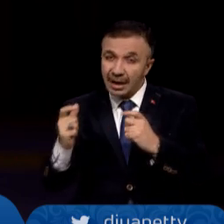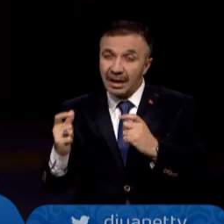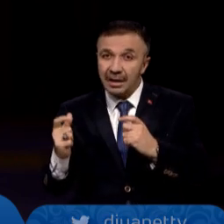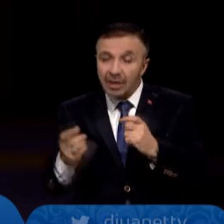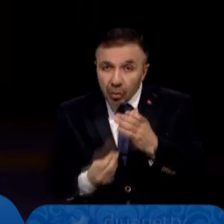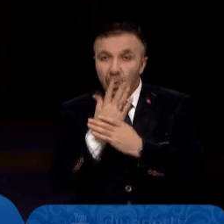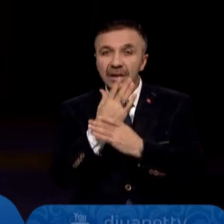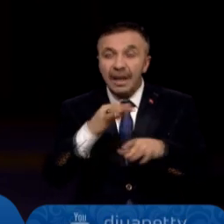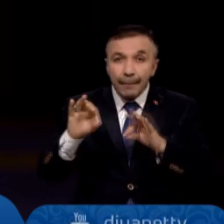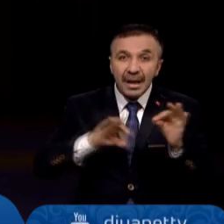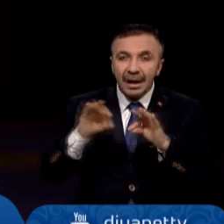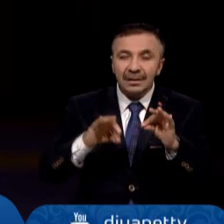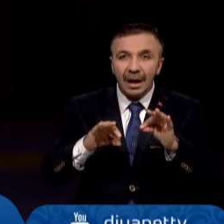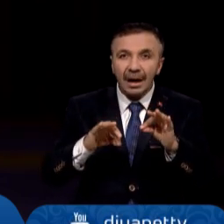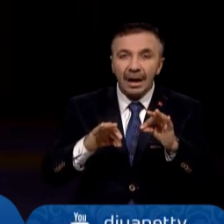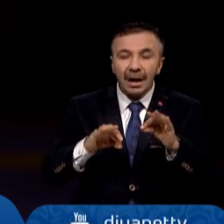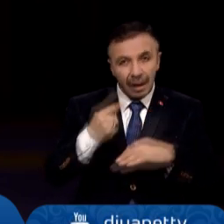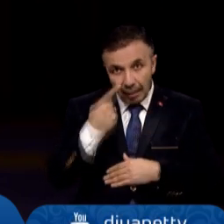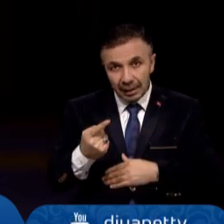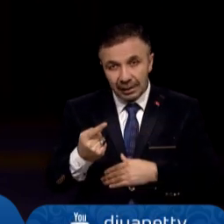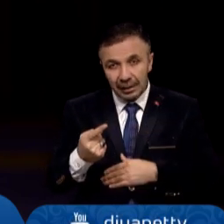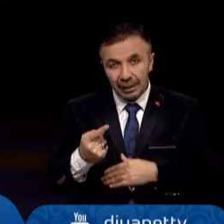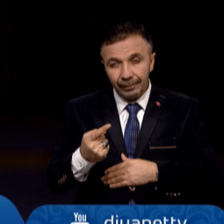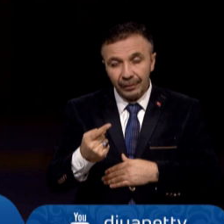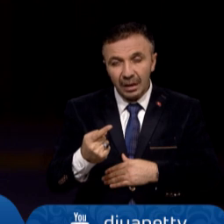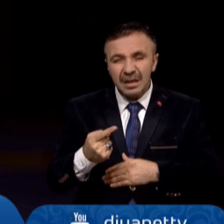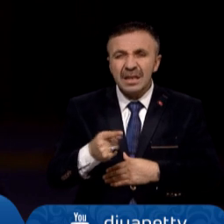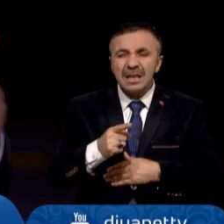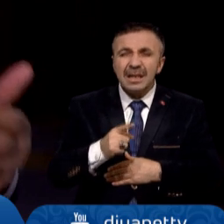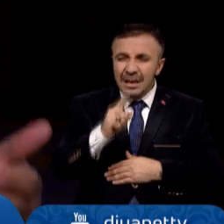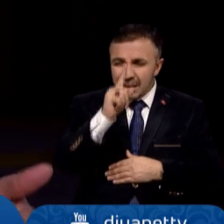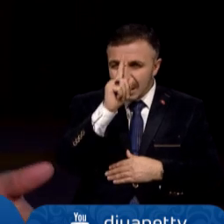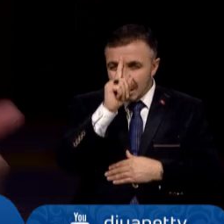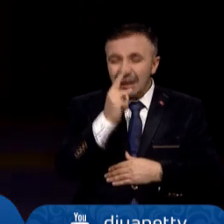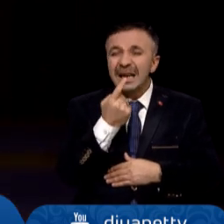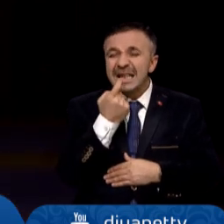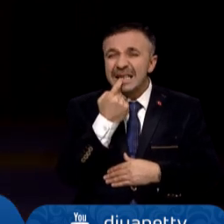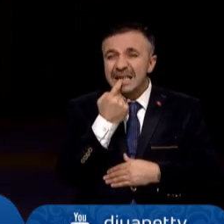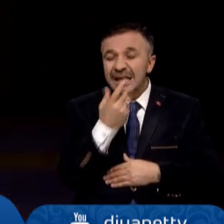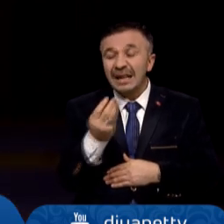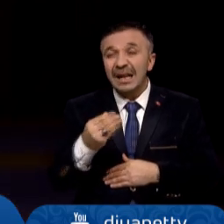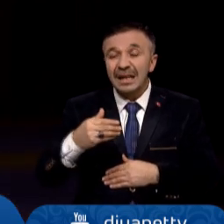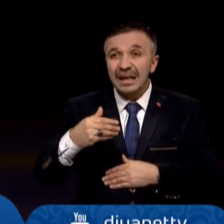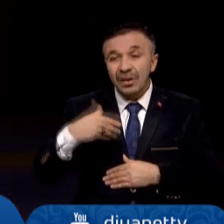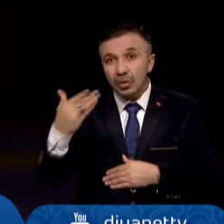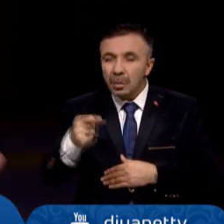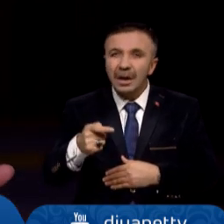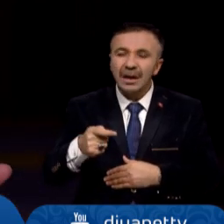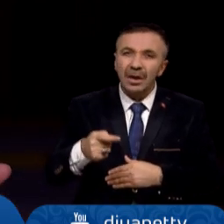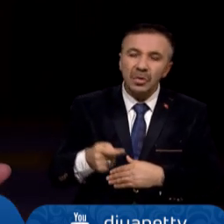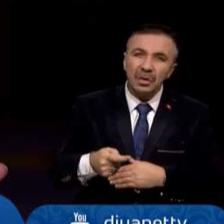planına projesine müdahale et yani yıllar sonra Şurayı da Sökelim de yeniden yapalım da